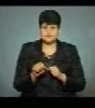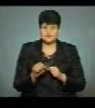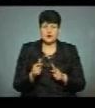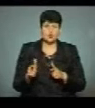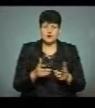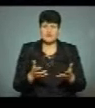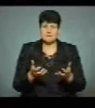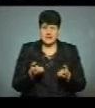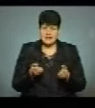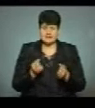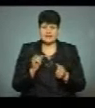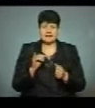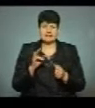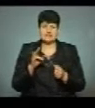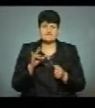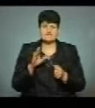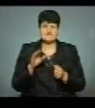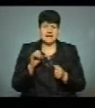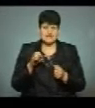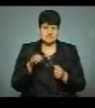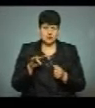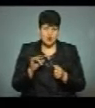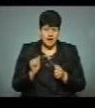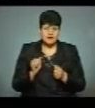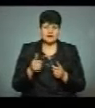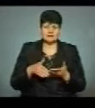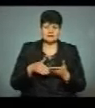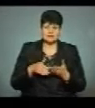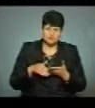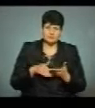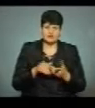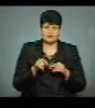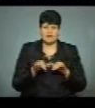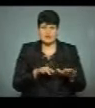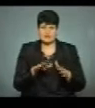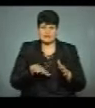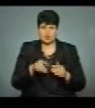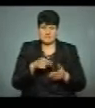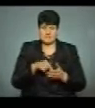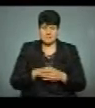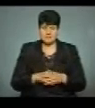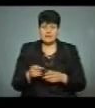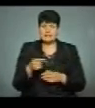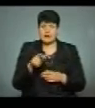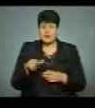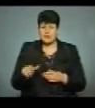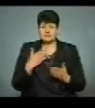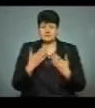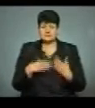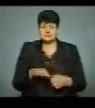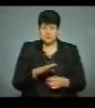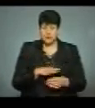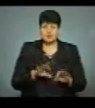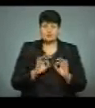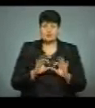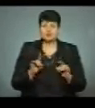готовий прийняти інвестора і сприяти його діяльності на території міста. Тернополяни, з якими ми поспілкувалися,